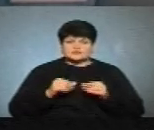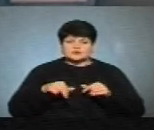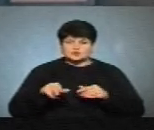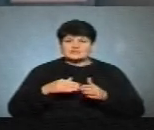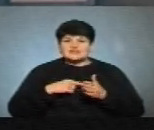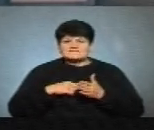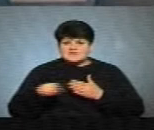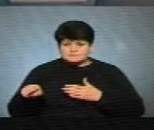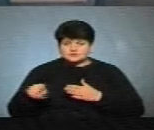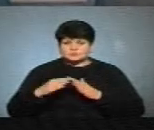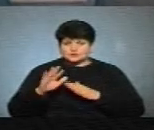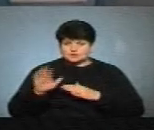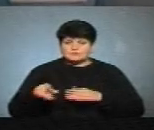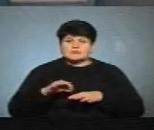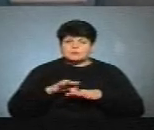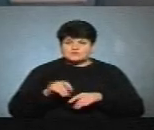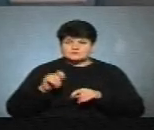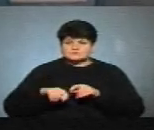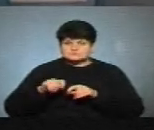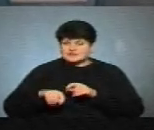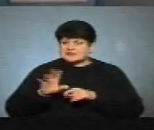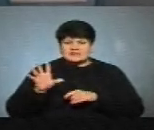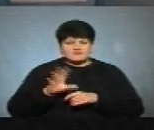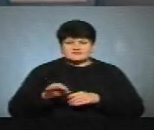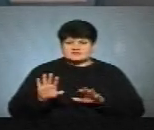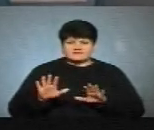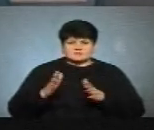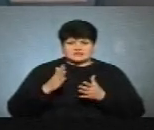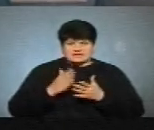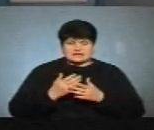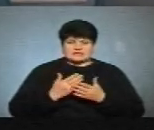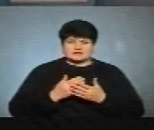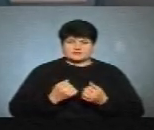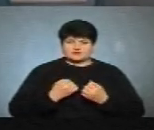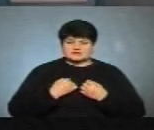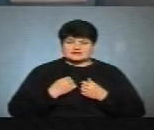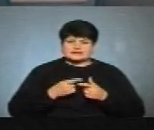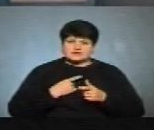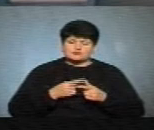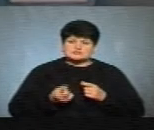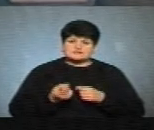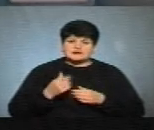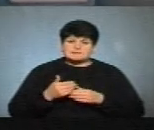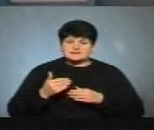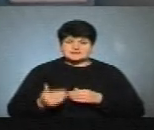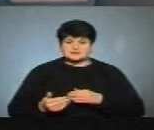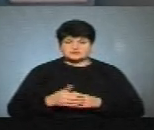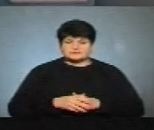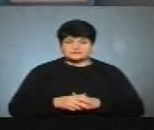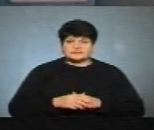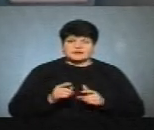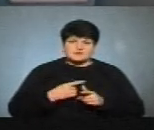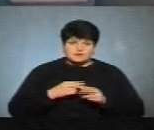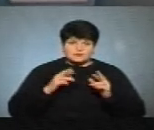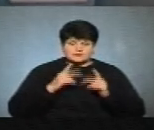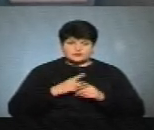їм проводиться дослідження, і не у всіх випадках це є. Або вони з'являються пізніше, вже не рекомендую. Або це помилковість тесту,